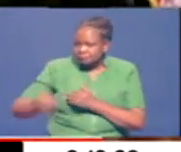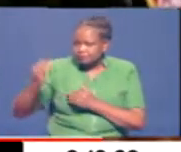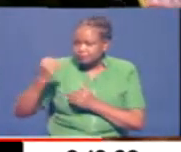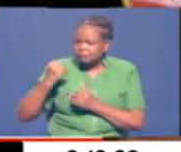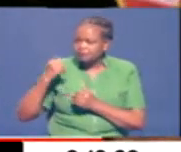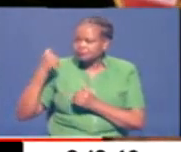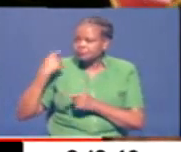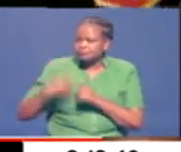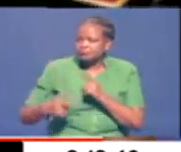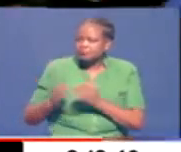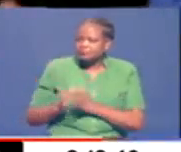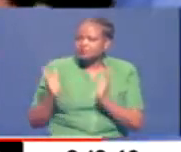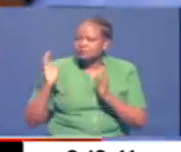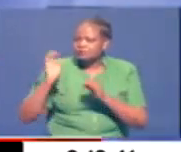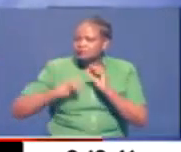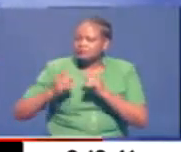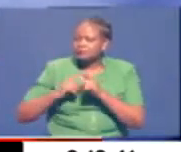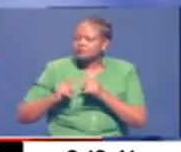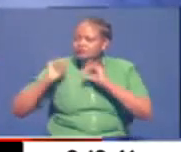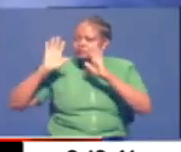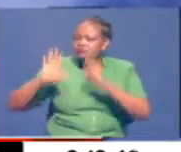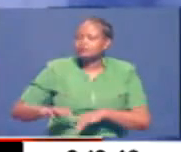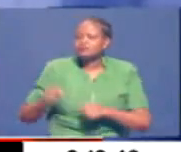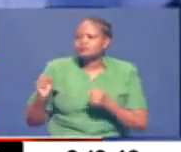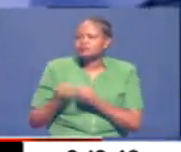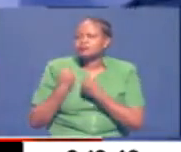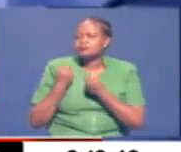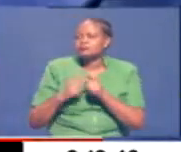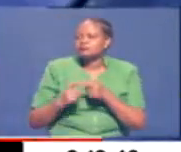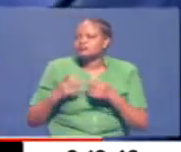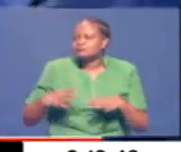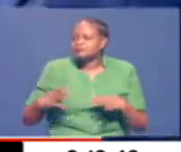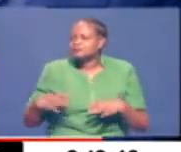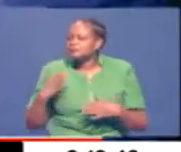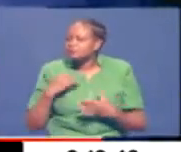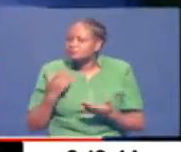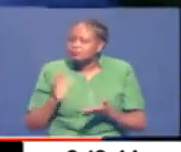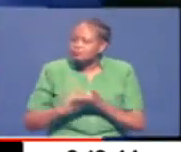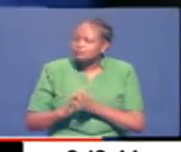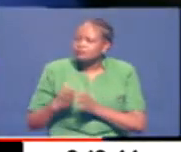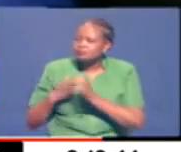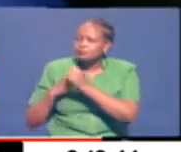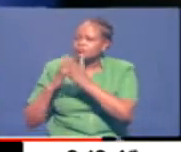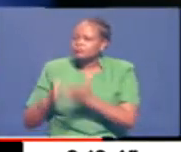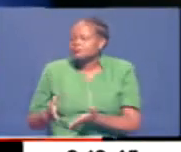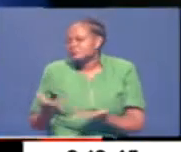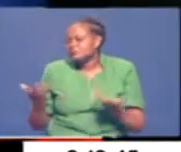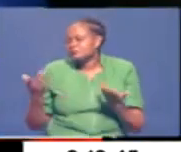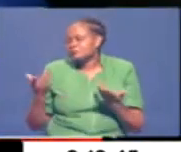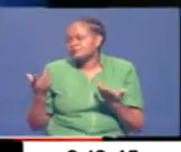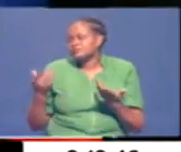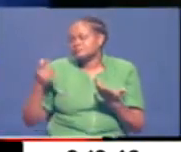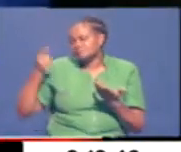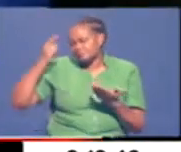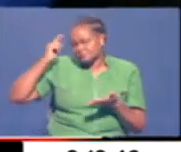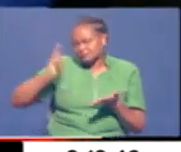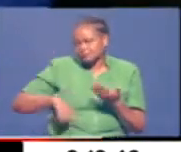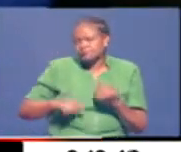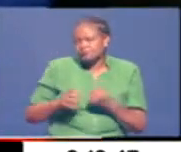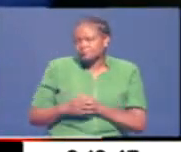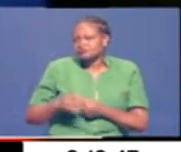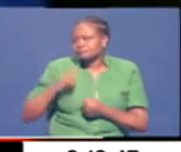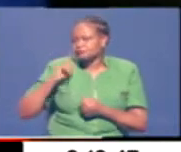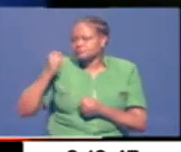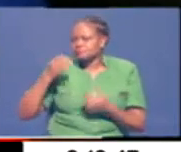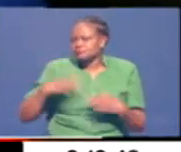and already campaign is underway. We have people who want to be leaders. What is your message to Kenyans, especially young